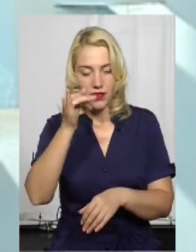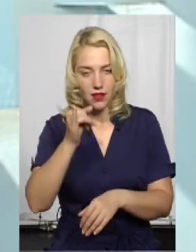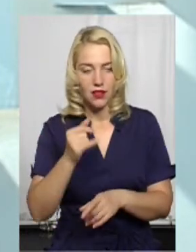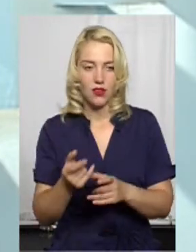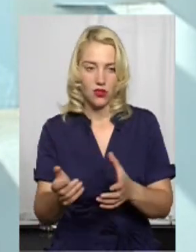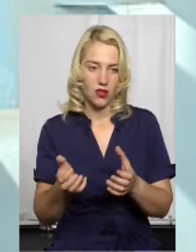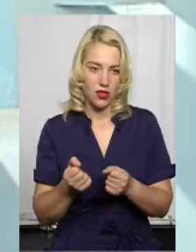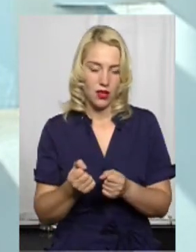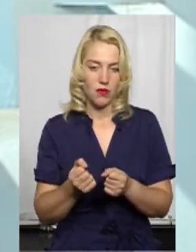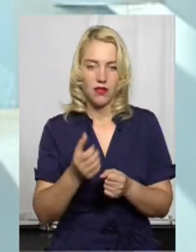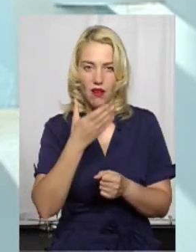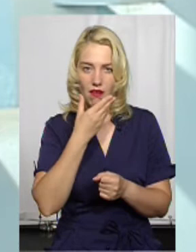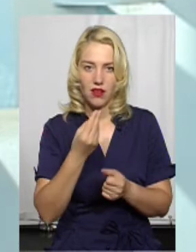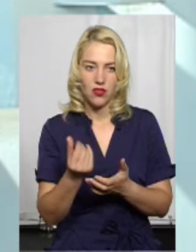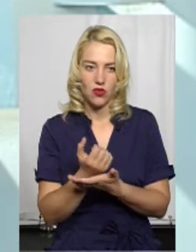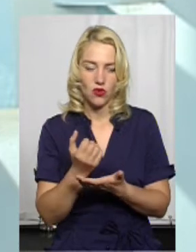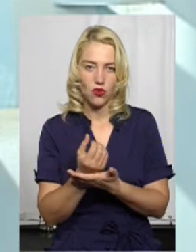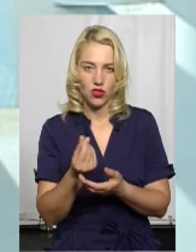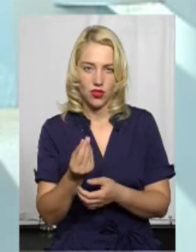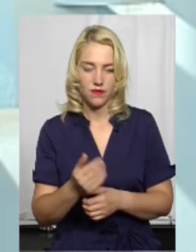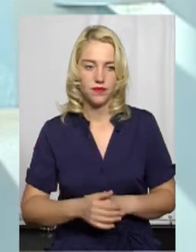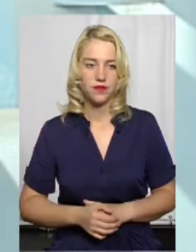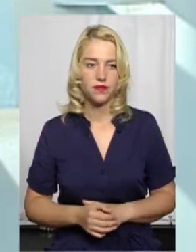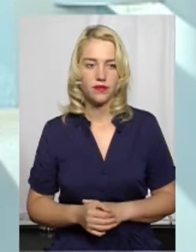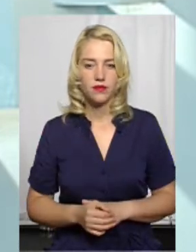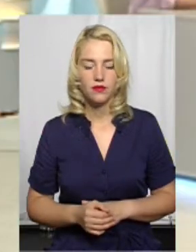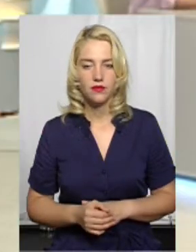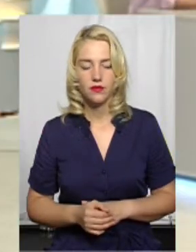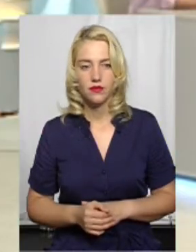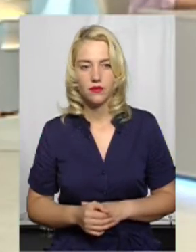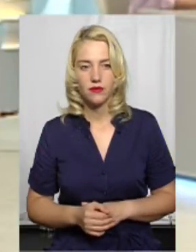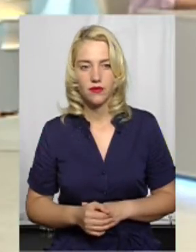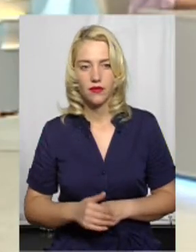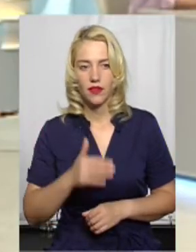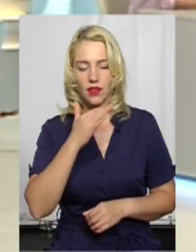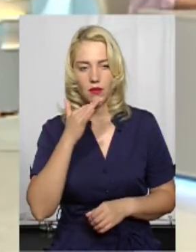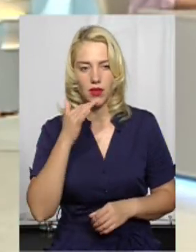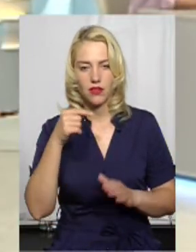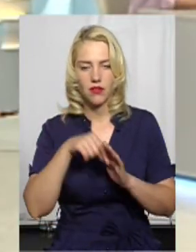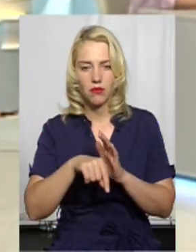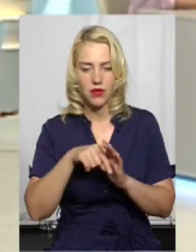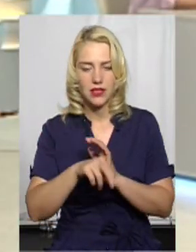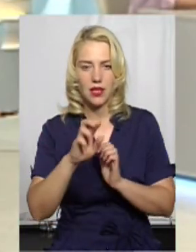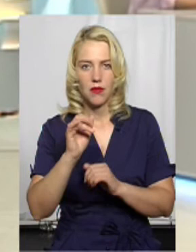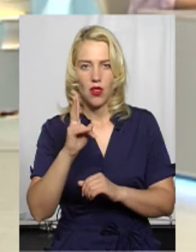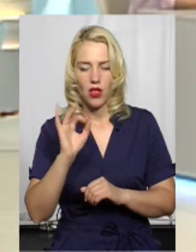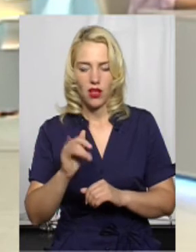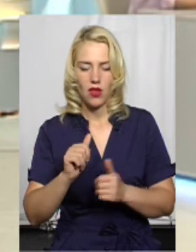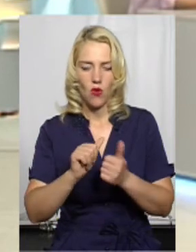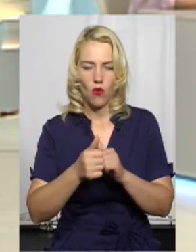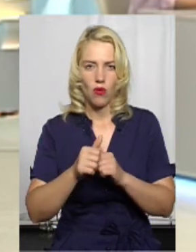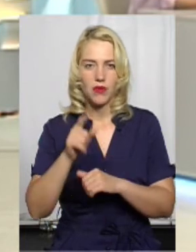отримувати нормальні кошти з того. Там дуже багато факторів грає, і міст, і білковості, і об'єм, і